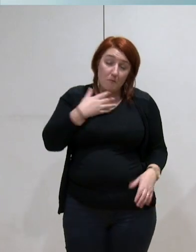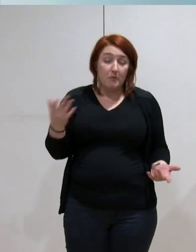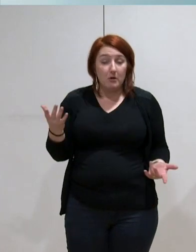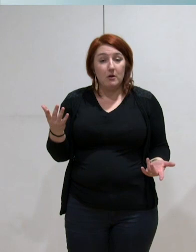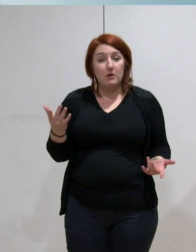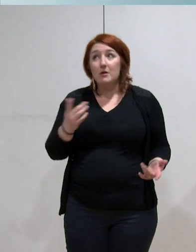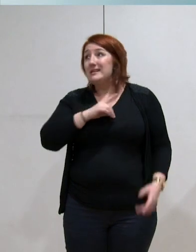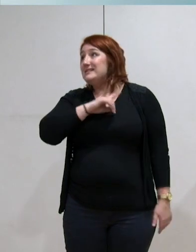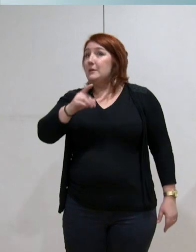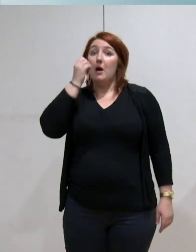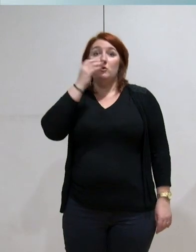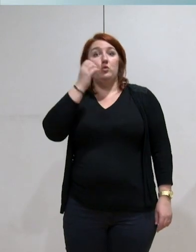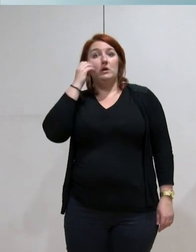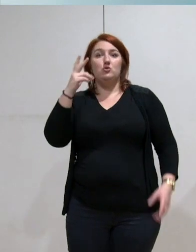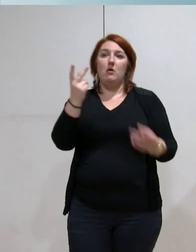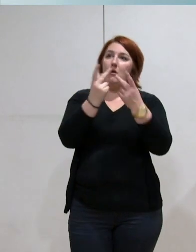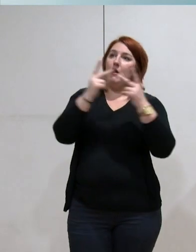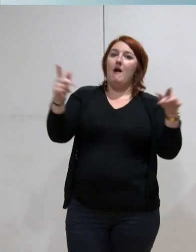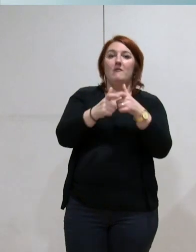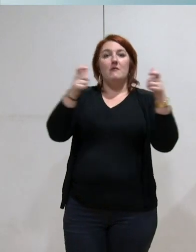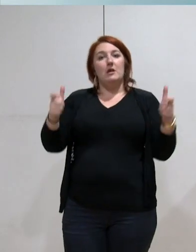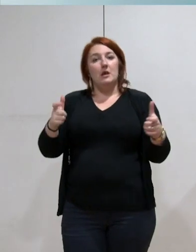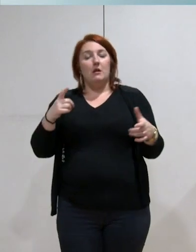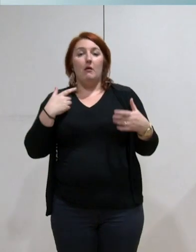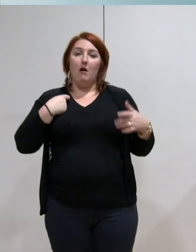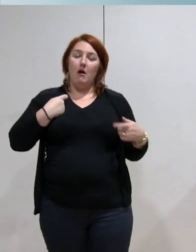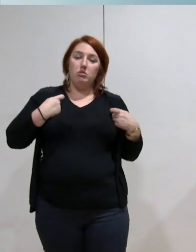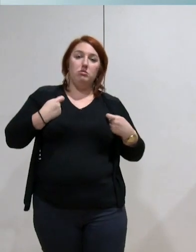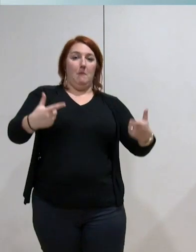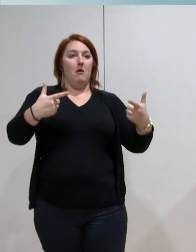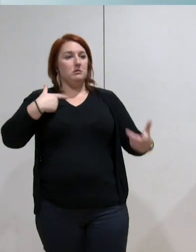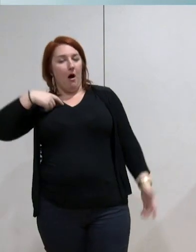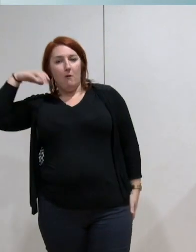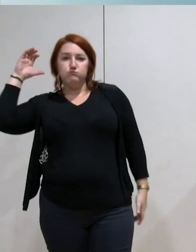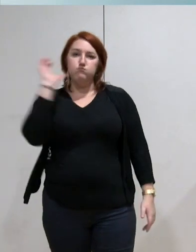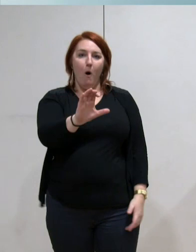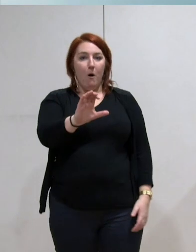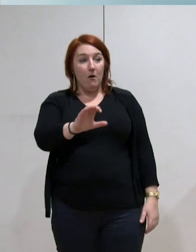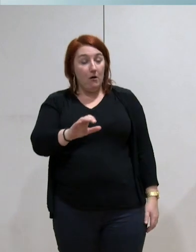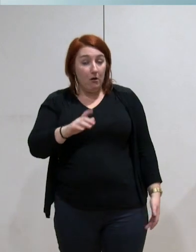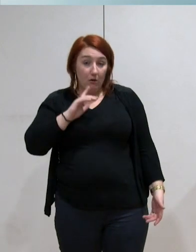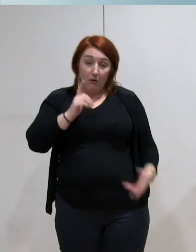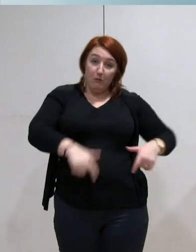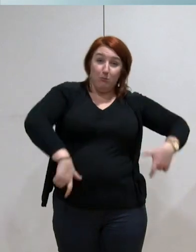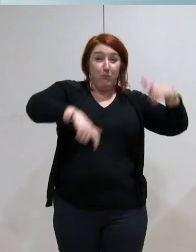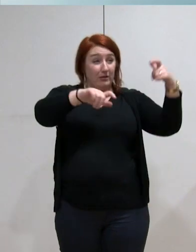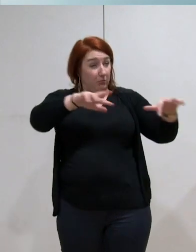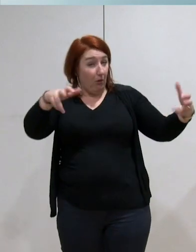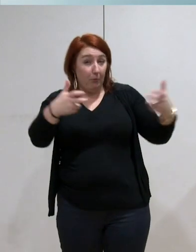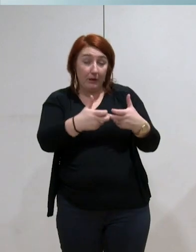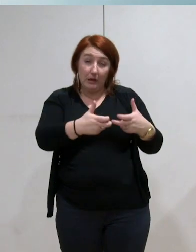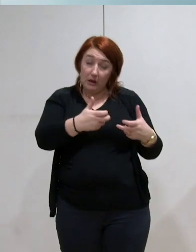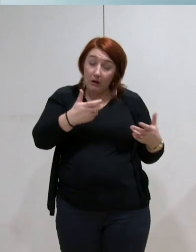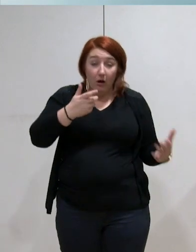ville acquierre engage une dépense de ce niveau-là à tier des bâtiments à ce prix là même